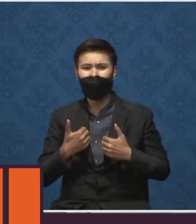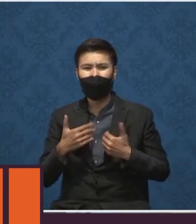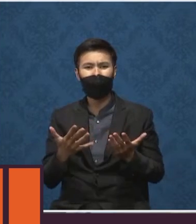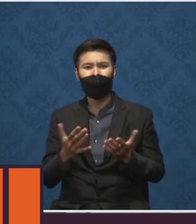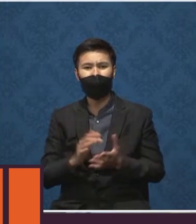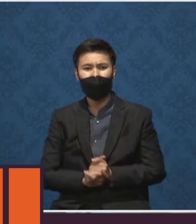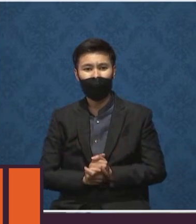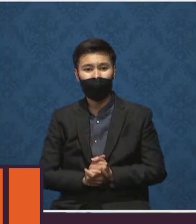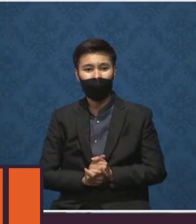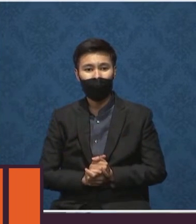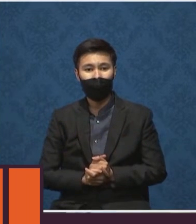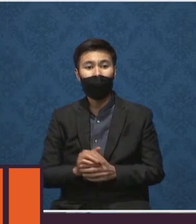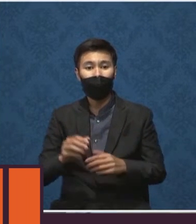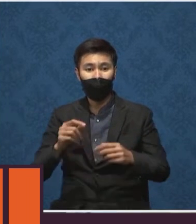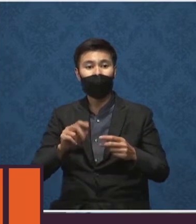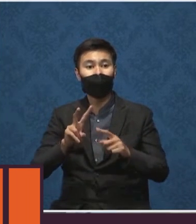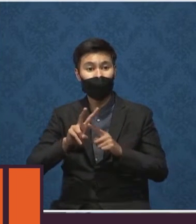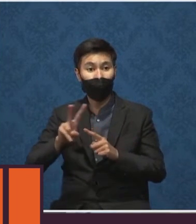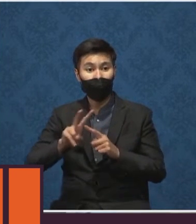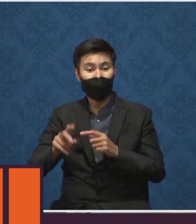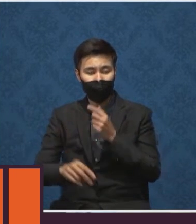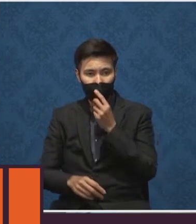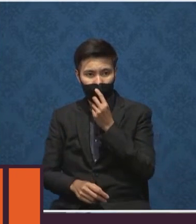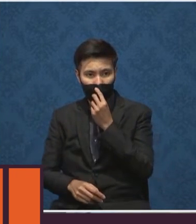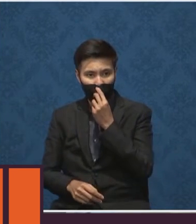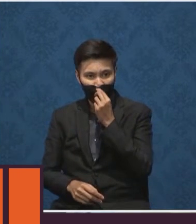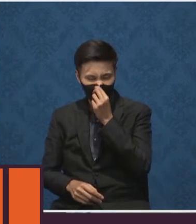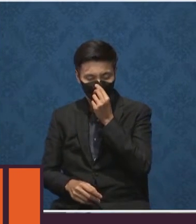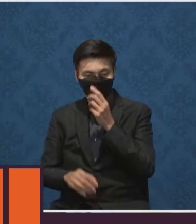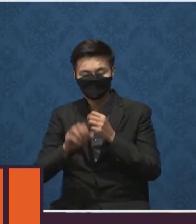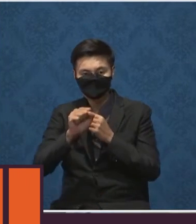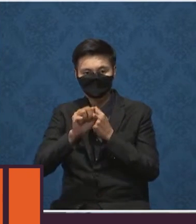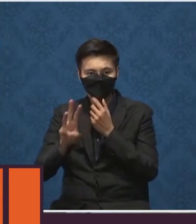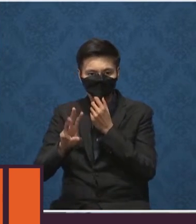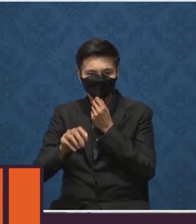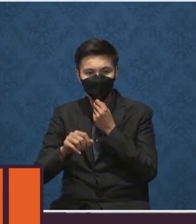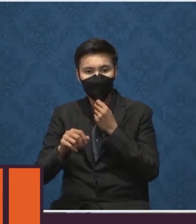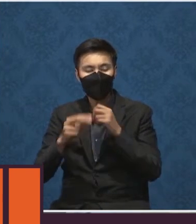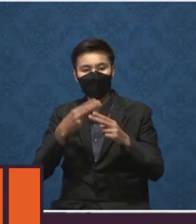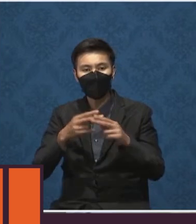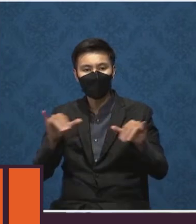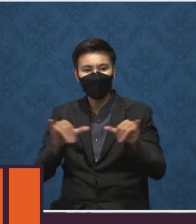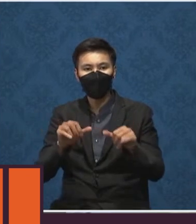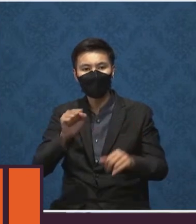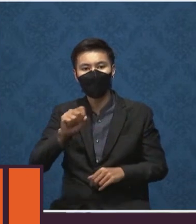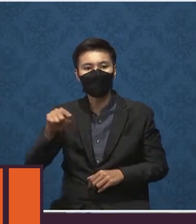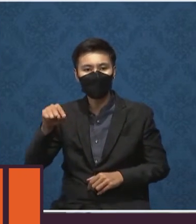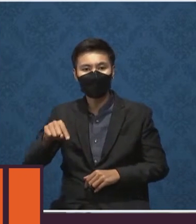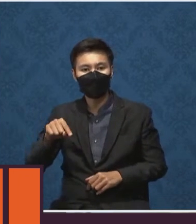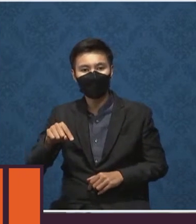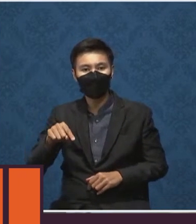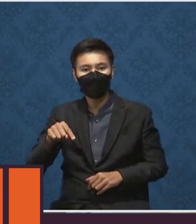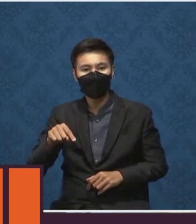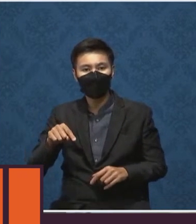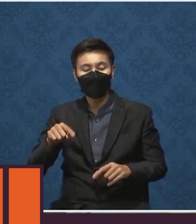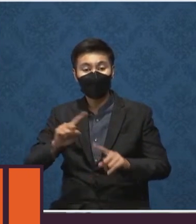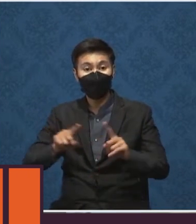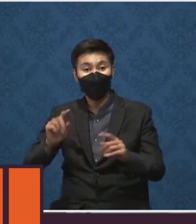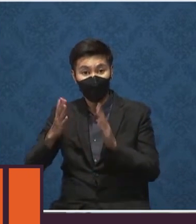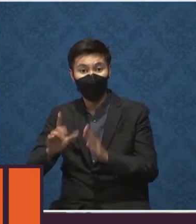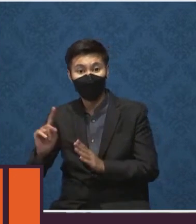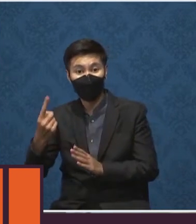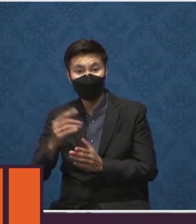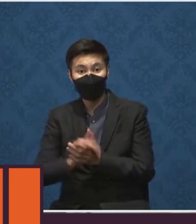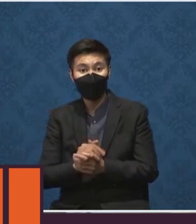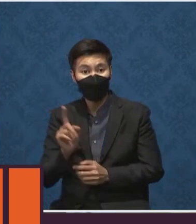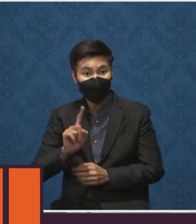สู่ตอยทสองในไส์ถดไปนะครับตอยท 2 เปคพของ ศ. ท่ 1 ครับอัษรย่อสอเสือจุเหืกนะครแตคนละคนกัครับที่ไปกลวหา